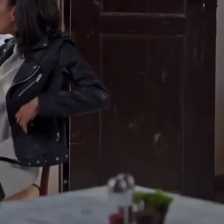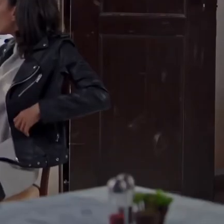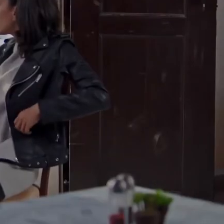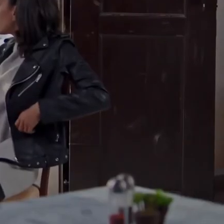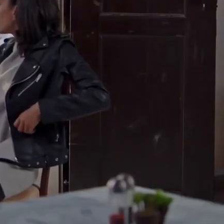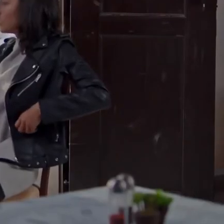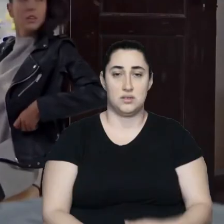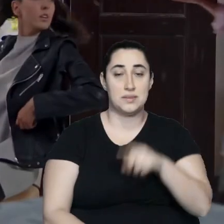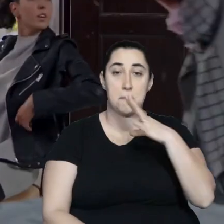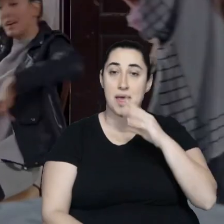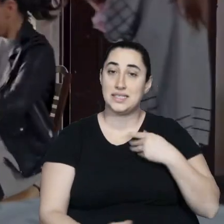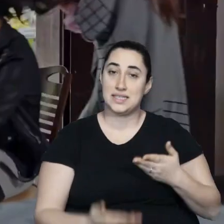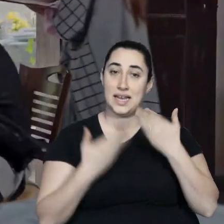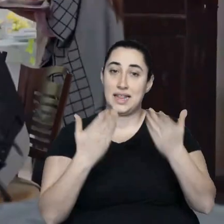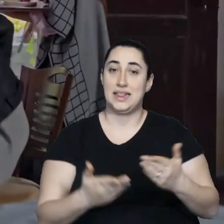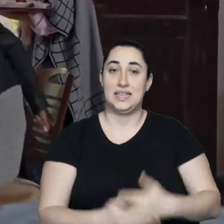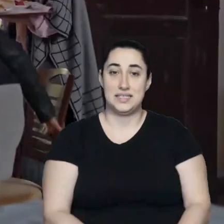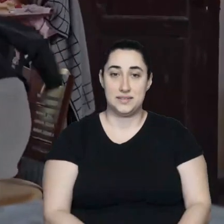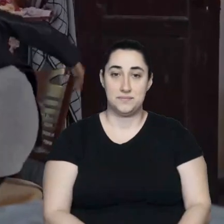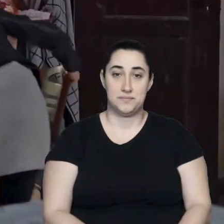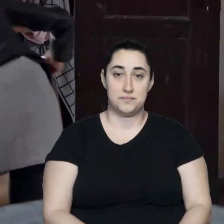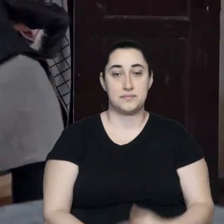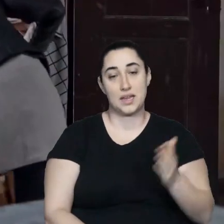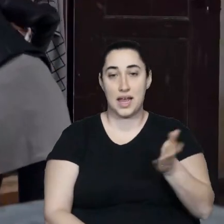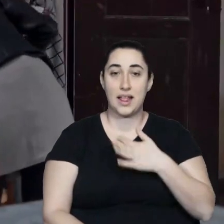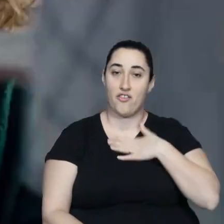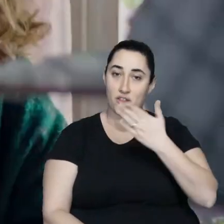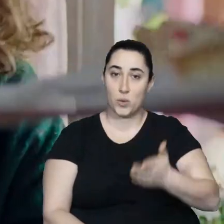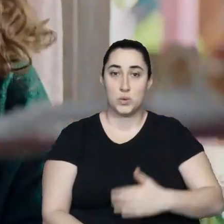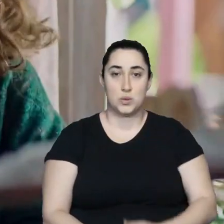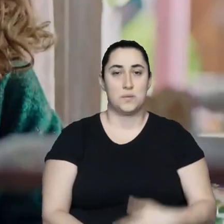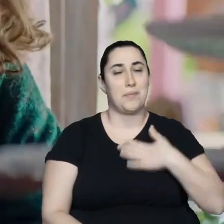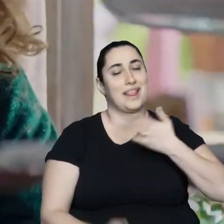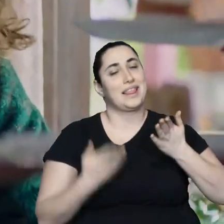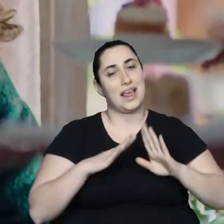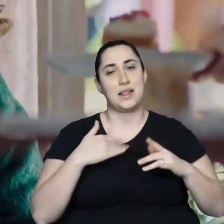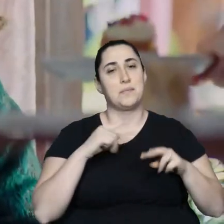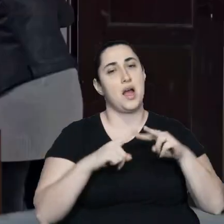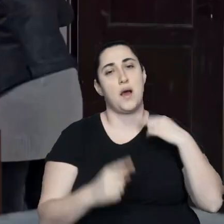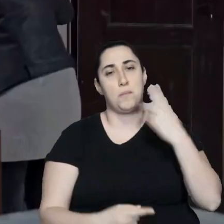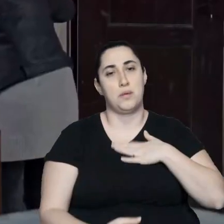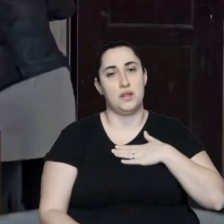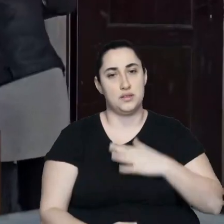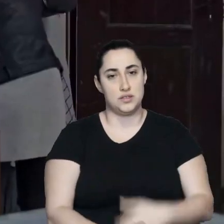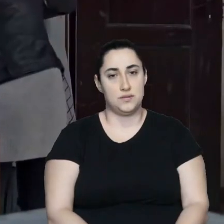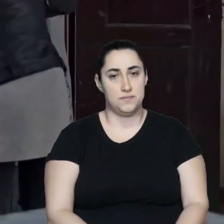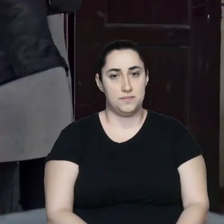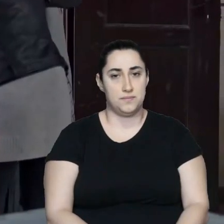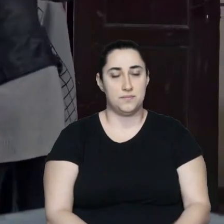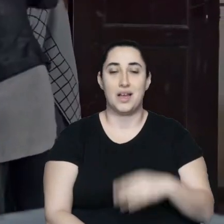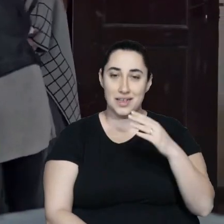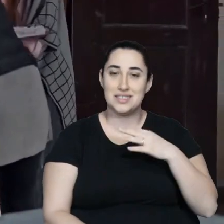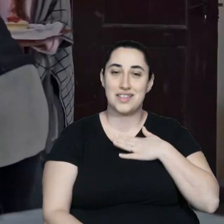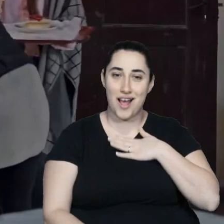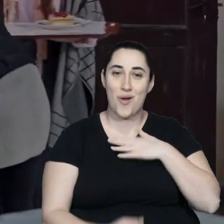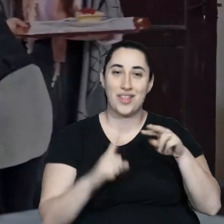Lokanta. Size pasta getirdim. Hadi bakalım, afiyet olsun. Ben diyette Emine Hanım ablacığım. Peki. Sağ ol Nalan